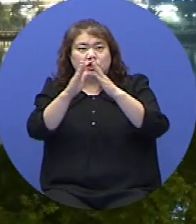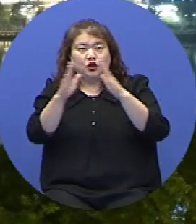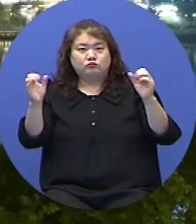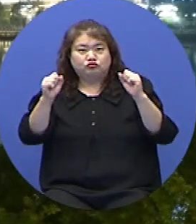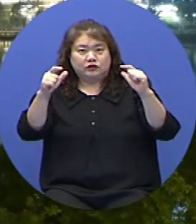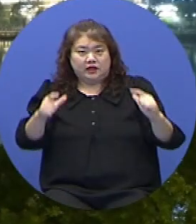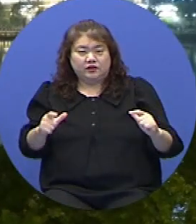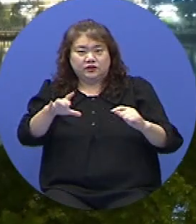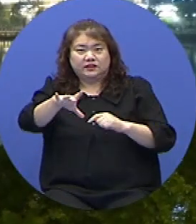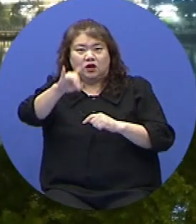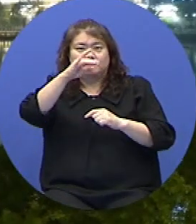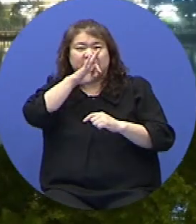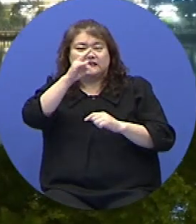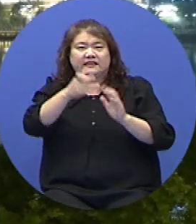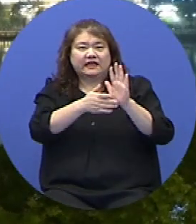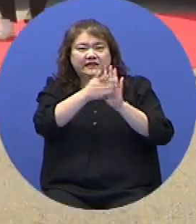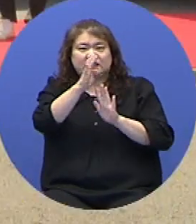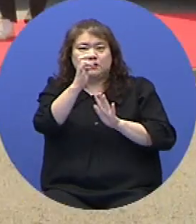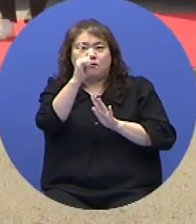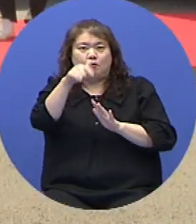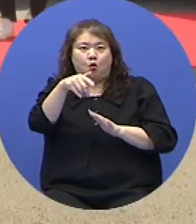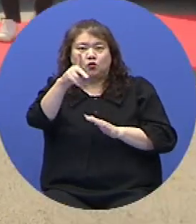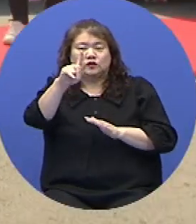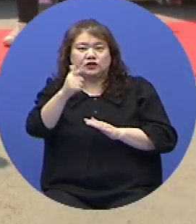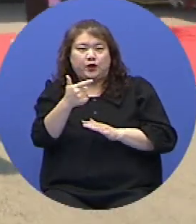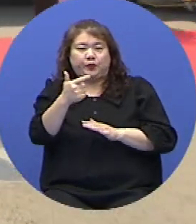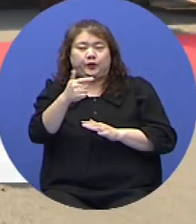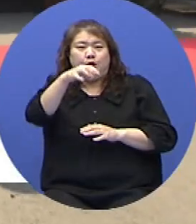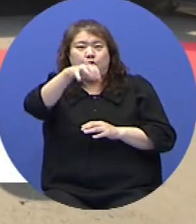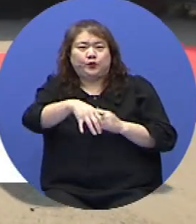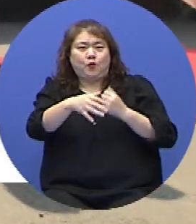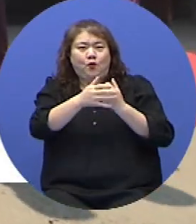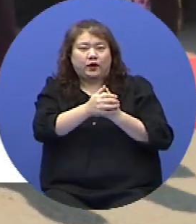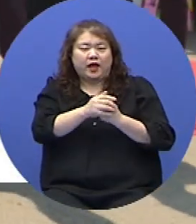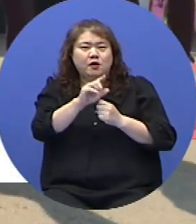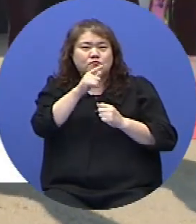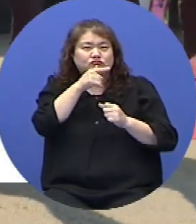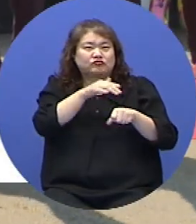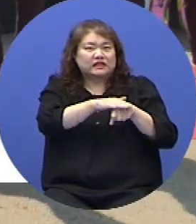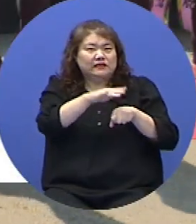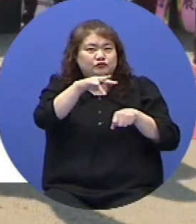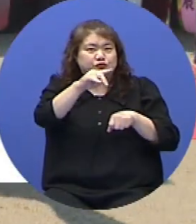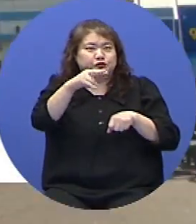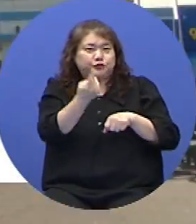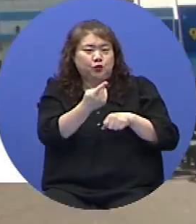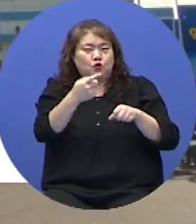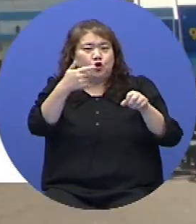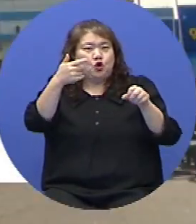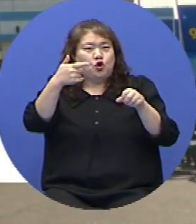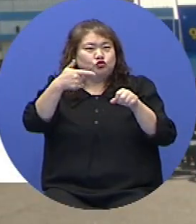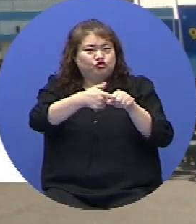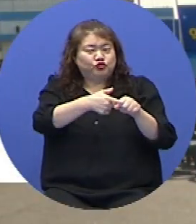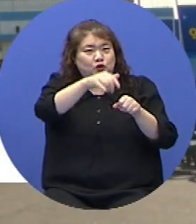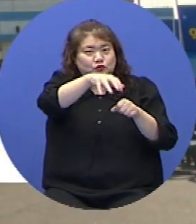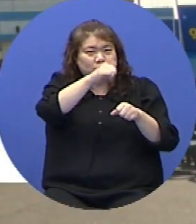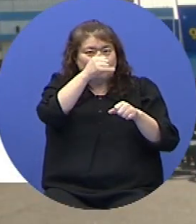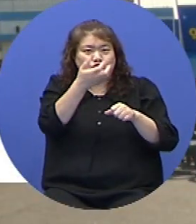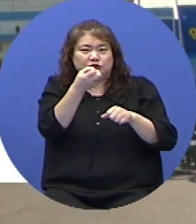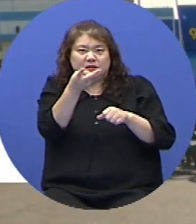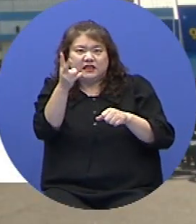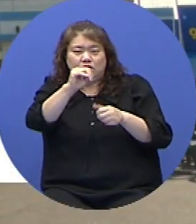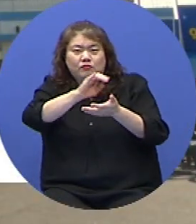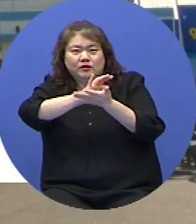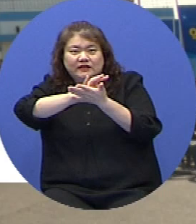전북에선 처음으로 익산시 목천동에 액화수소 충전소가 설치됐습니다. 모두 92억 원이 투입된